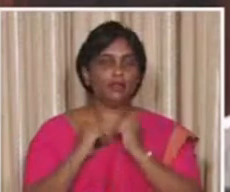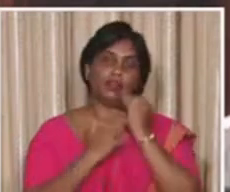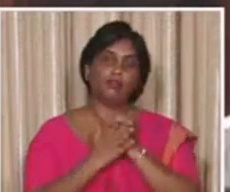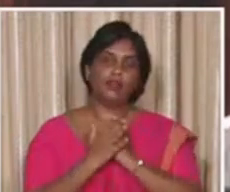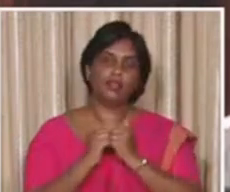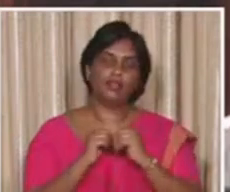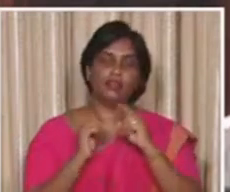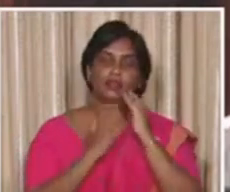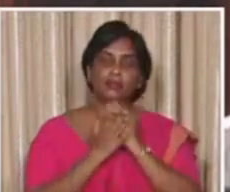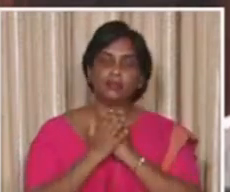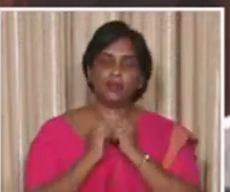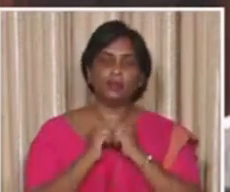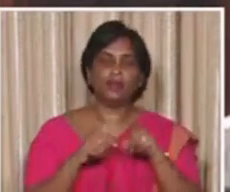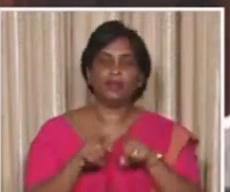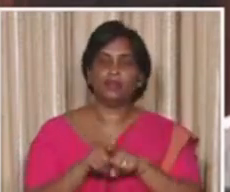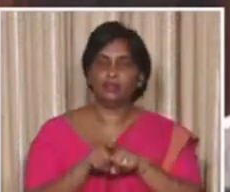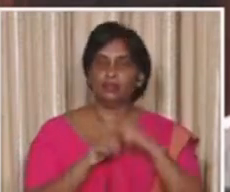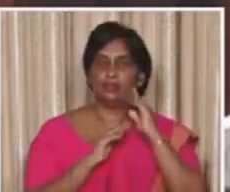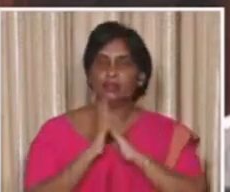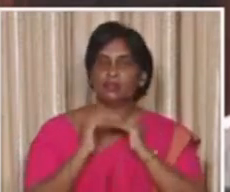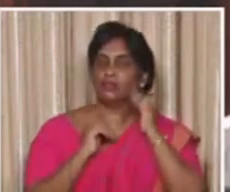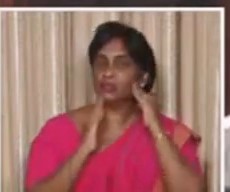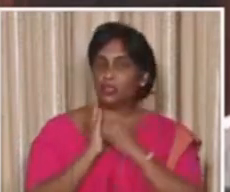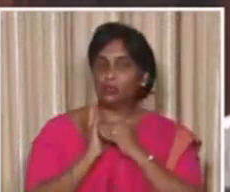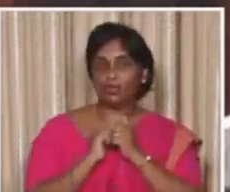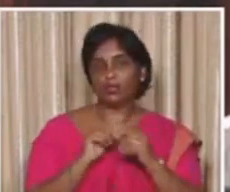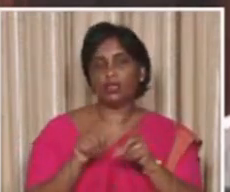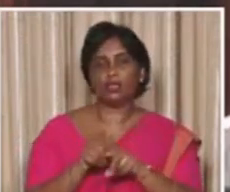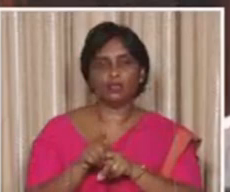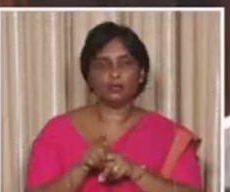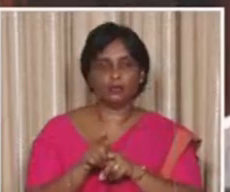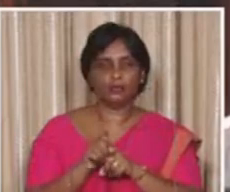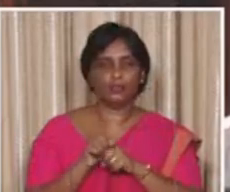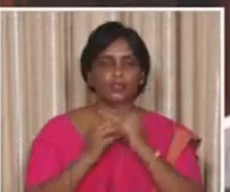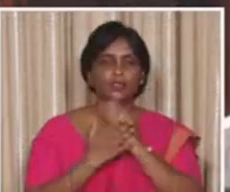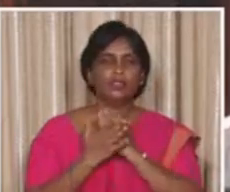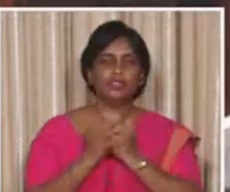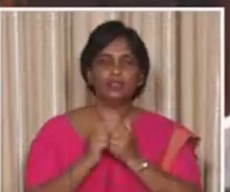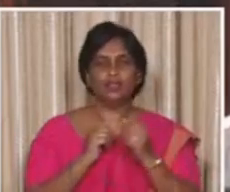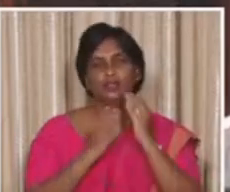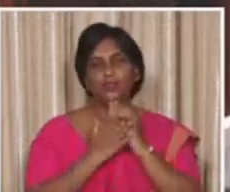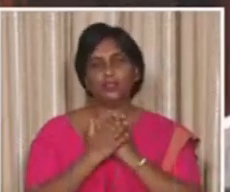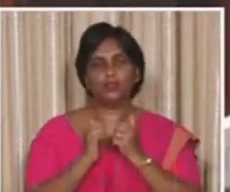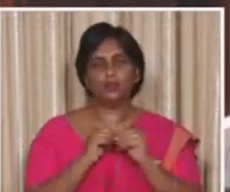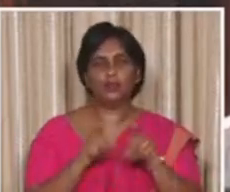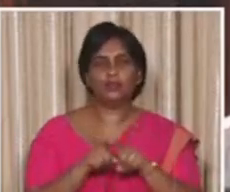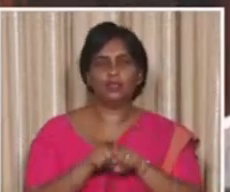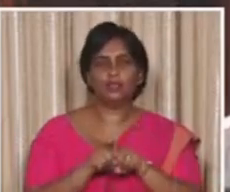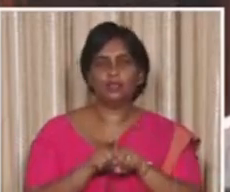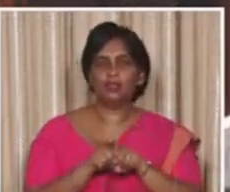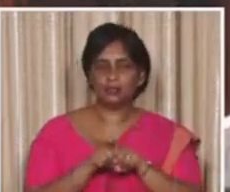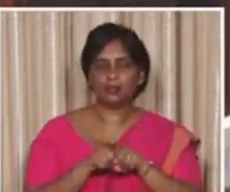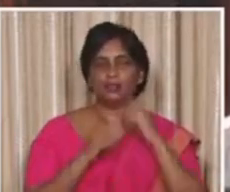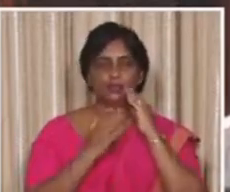பெயரிலே இந்த இனவாதிகள் இணைந்து எங்களுடைய வடக்கு கிழக்கில் இருக்கும் எங்களுடைய ஆலயங்களை அழித்துக் கொண்டிருக்கிறார்கள். இவ்வாறான நிலையிலே தான் இன்று வரவு